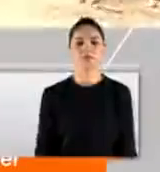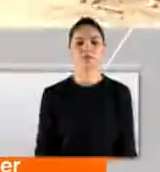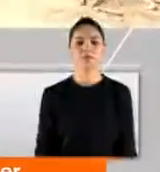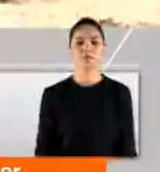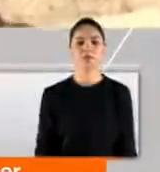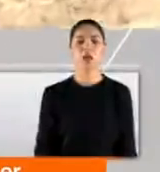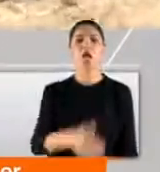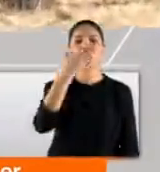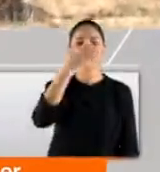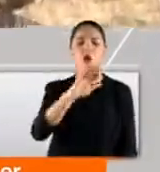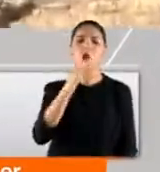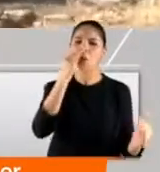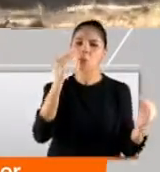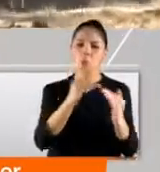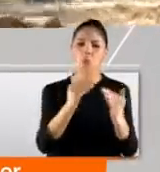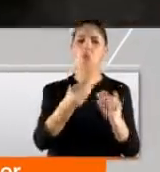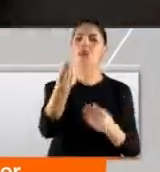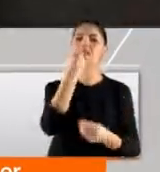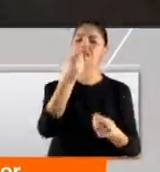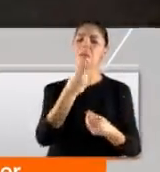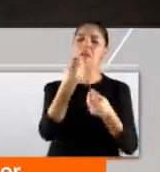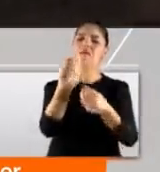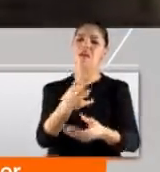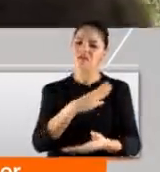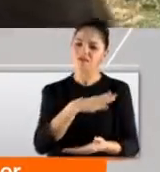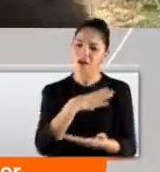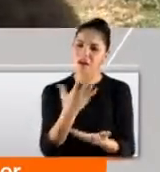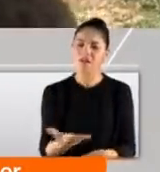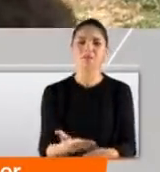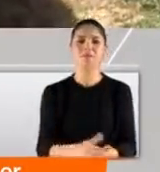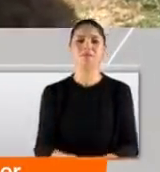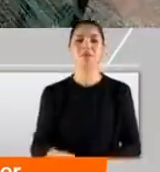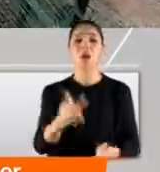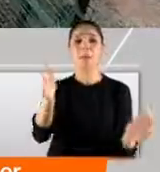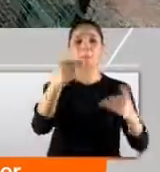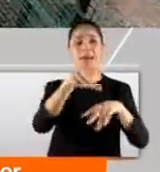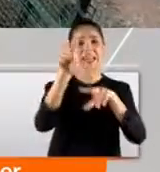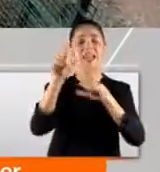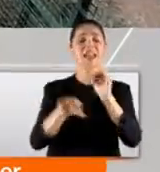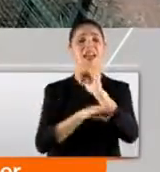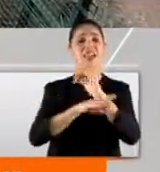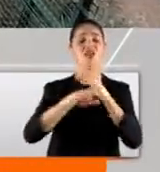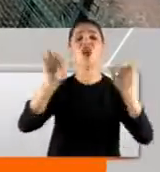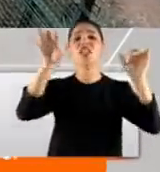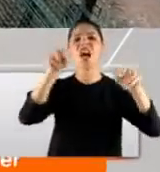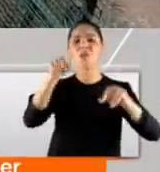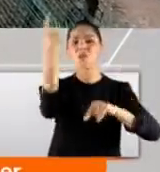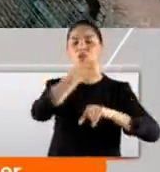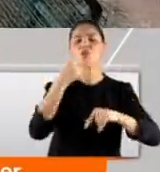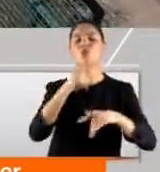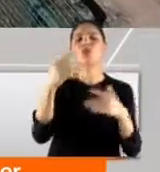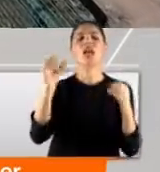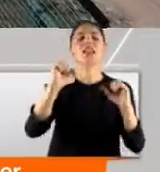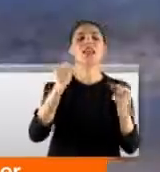Hem doğayla iç içeler hem de yedikleri önlerinde yemedikleri artlarında barınakta yaşayan ayılar işte bu yüzden kış